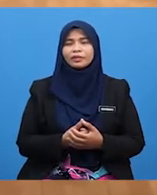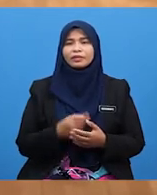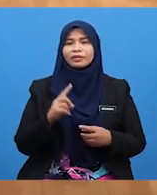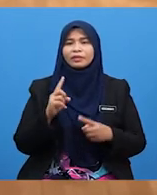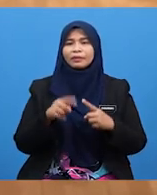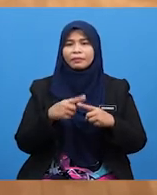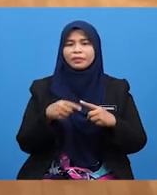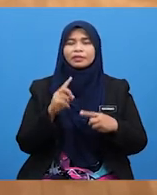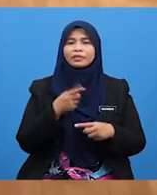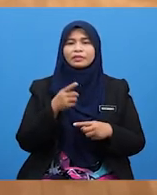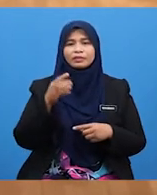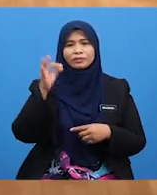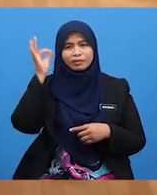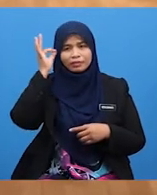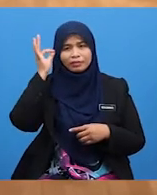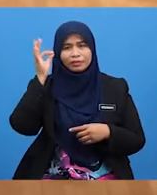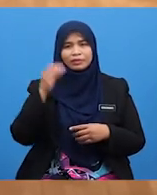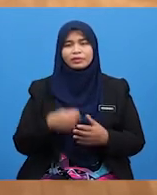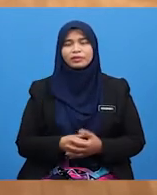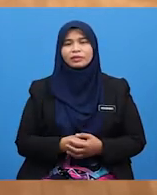bayangkan tersebut dan kita melakukan,